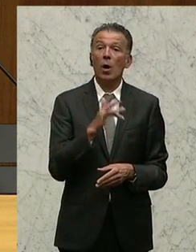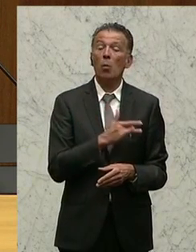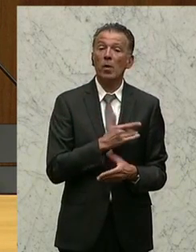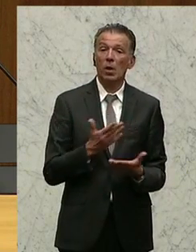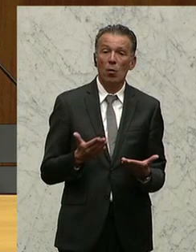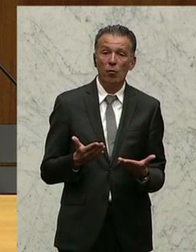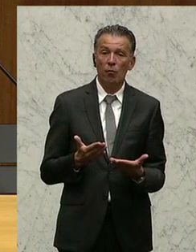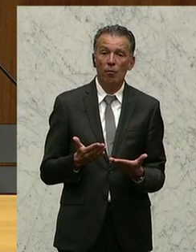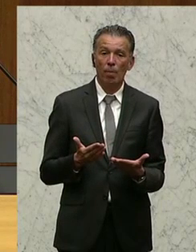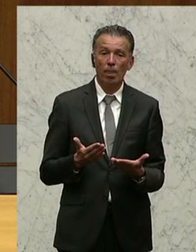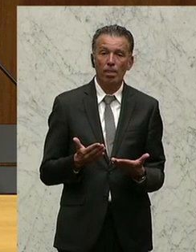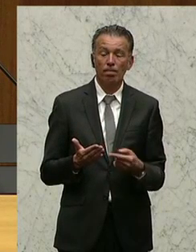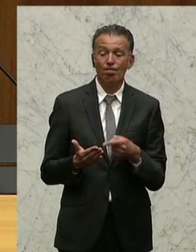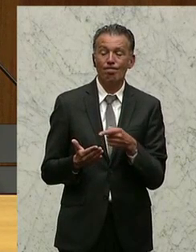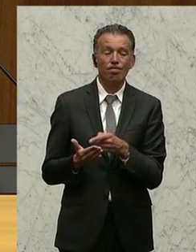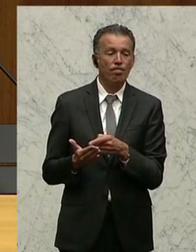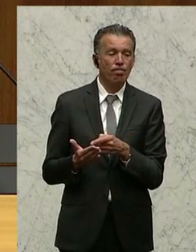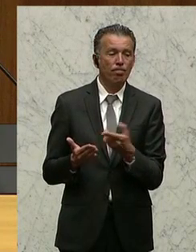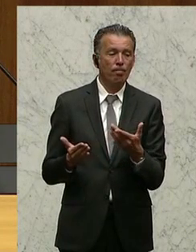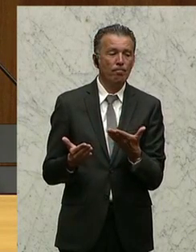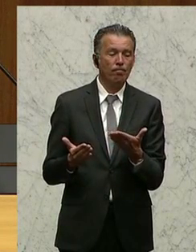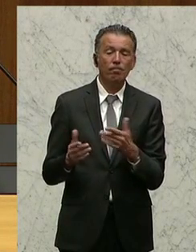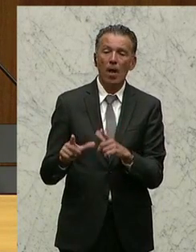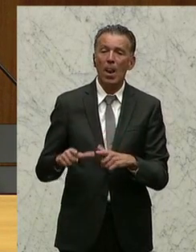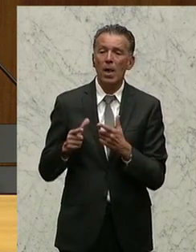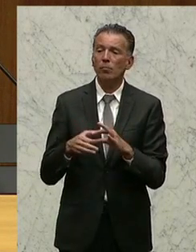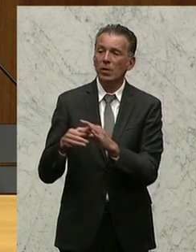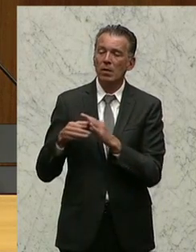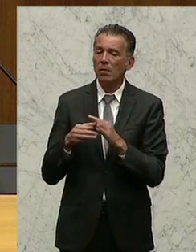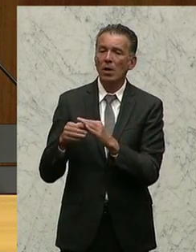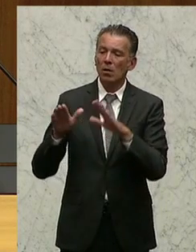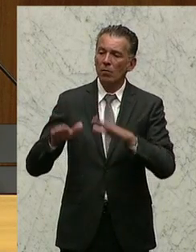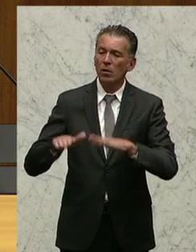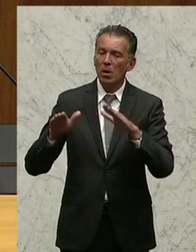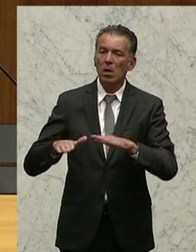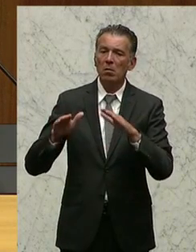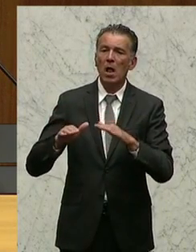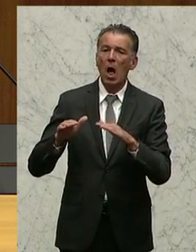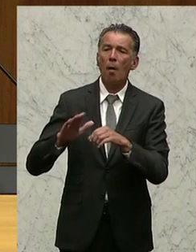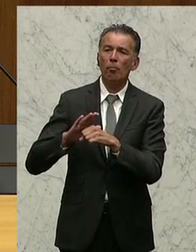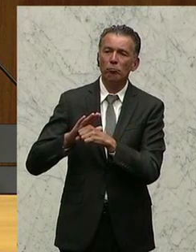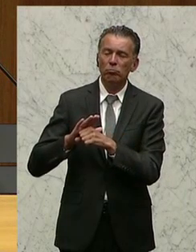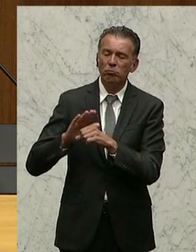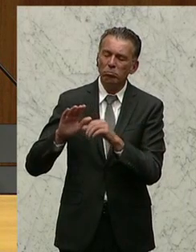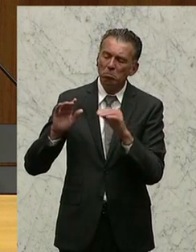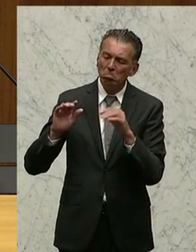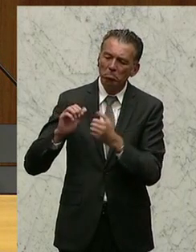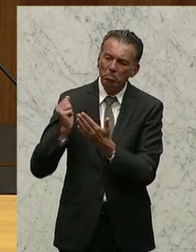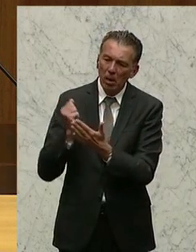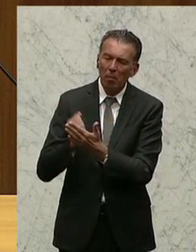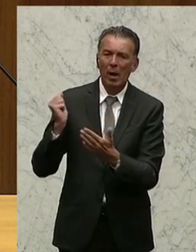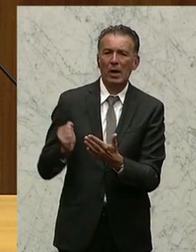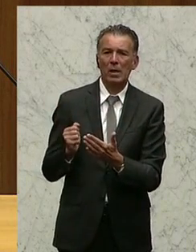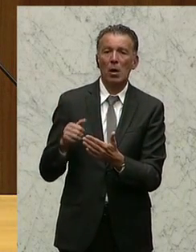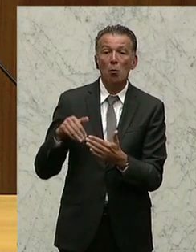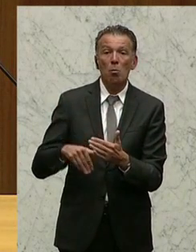die in vom Islam geprägten Gesellschaften leben und ihren Männern gehorsam sein müssen. Der Koran lässt